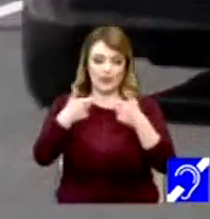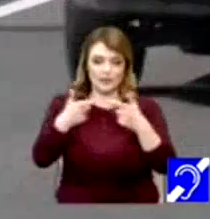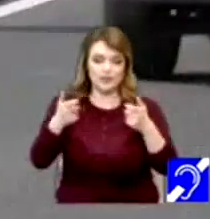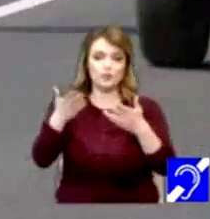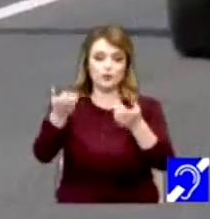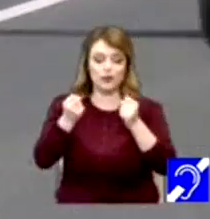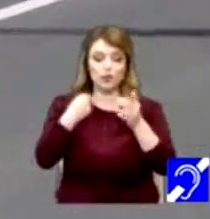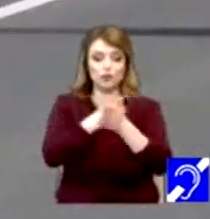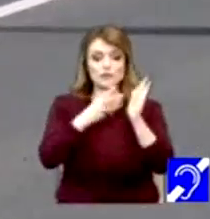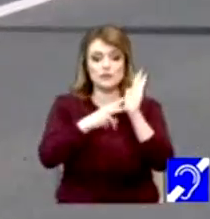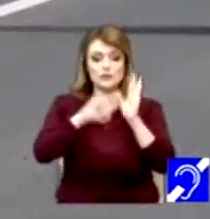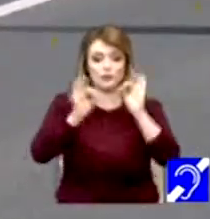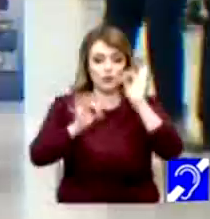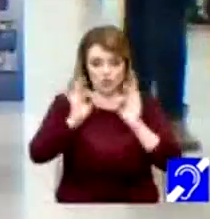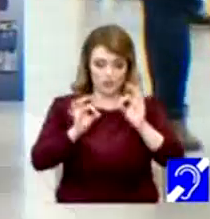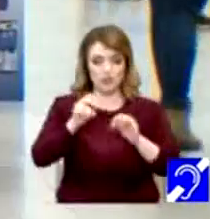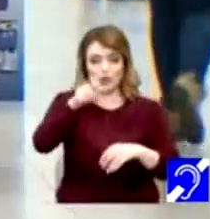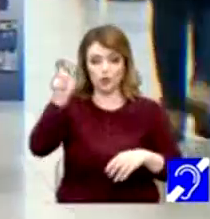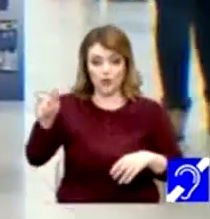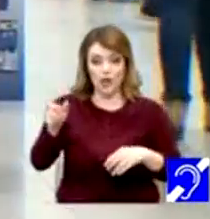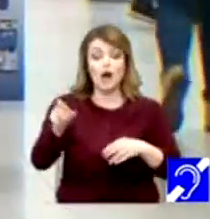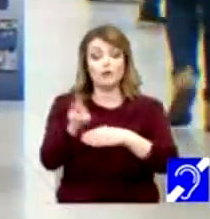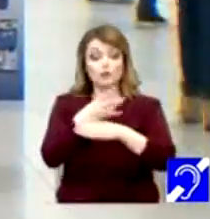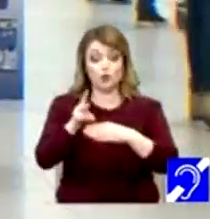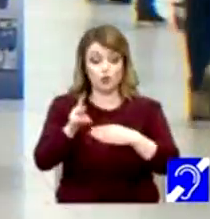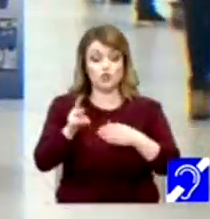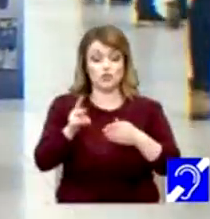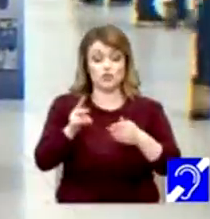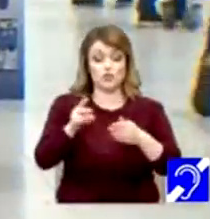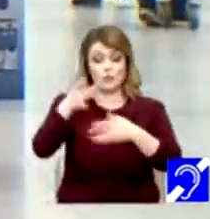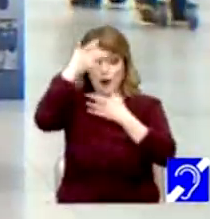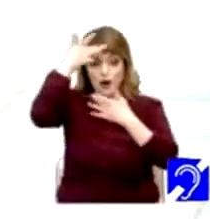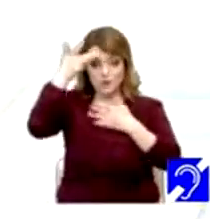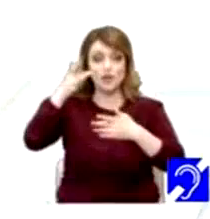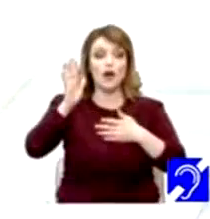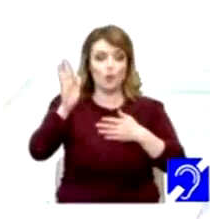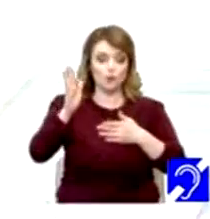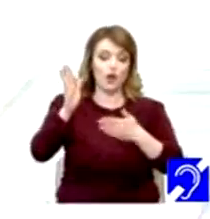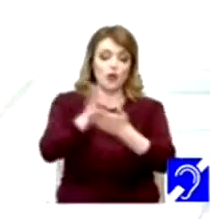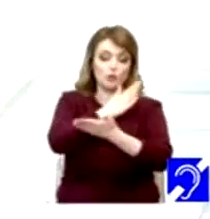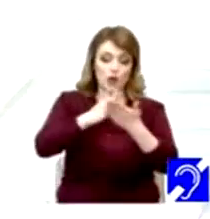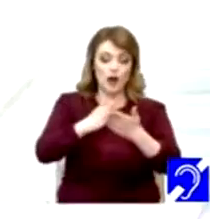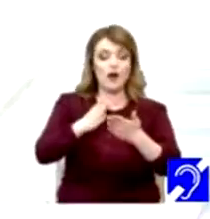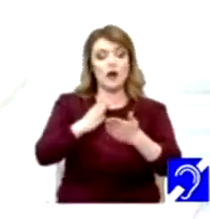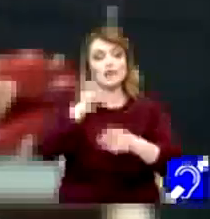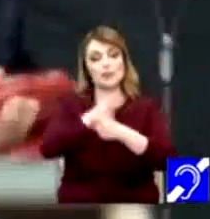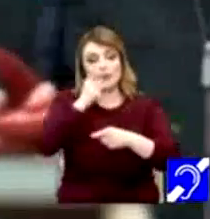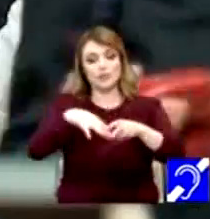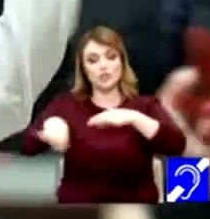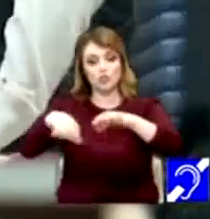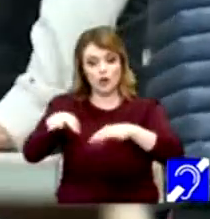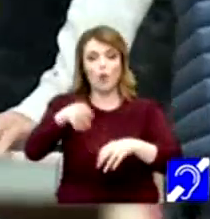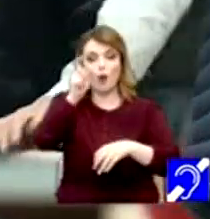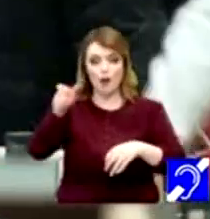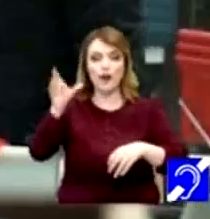dintre clienții pe care îi pot găzdui. În noaptea învierii vor fi anulate restricțiile de circulație. Astfel, oamenii vor putea merge